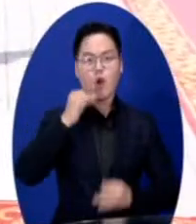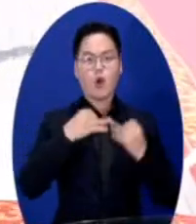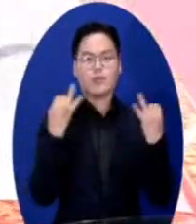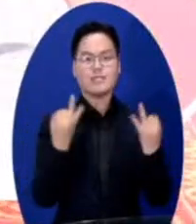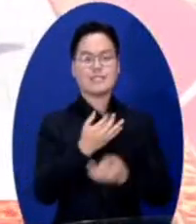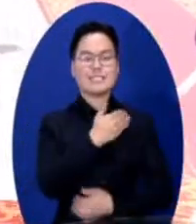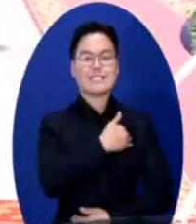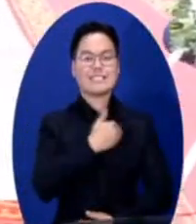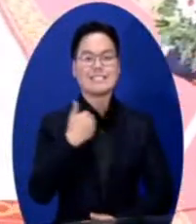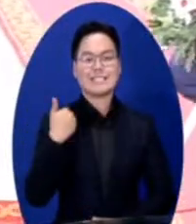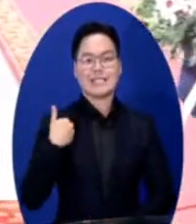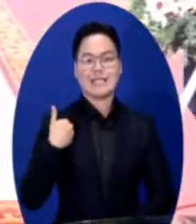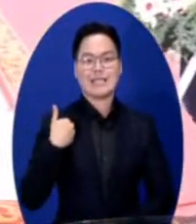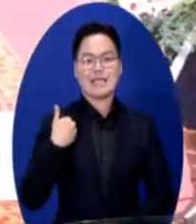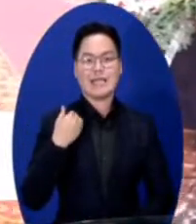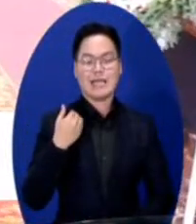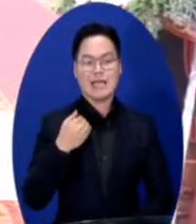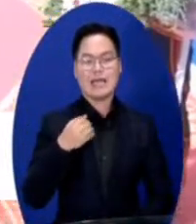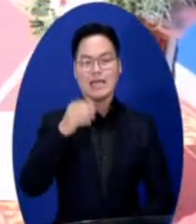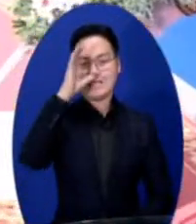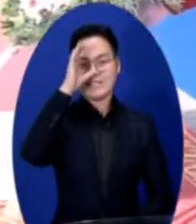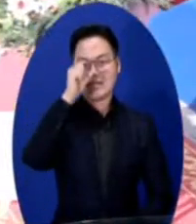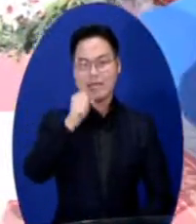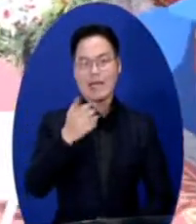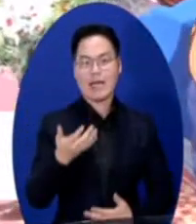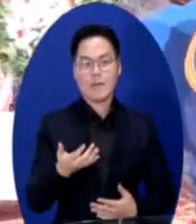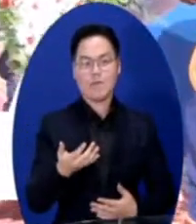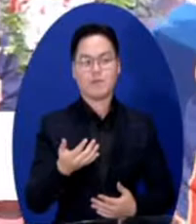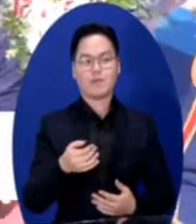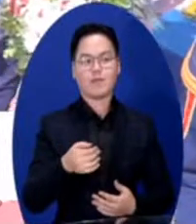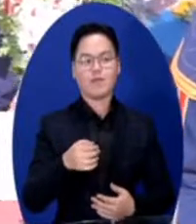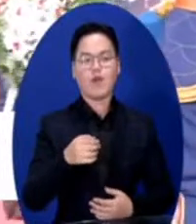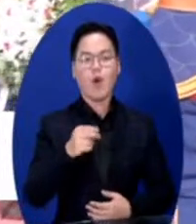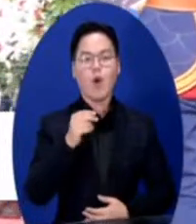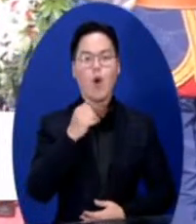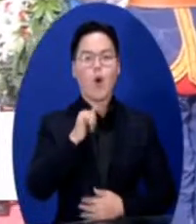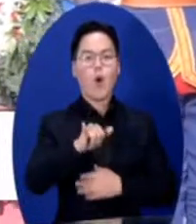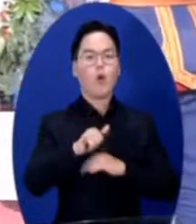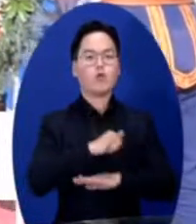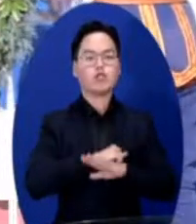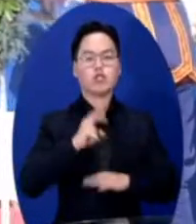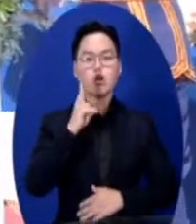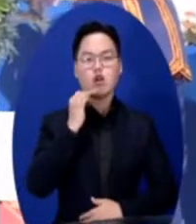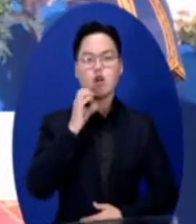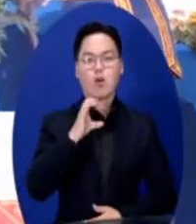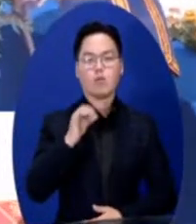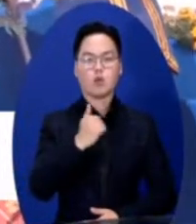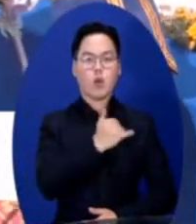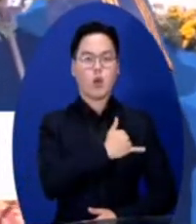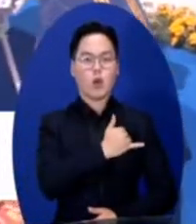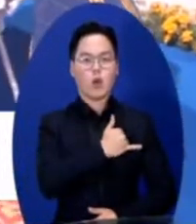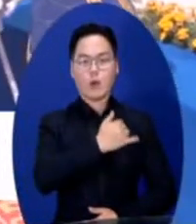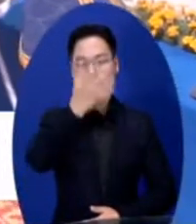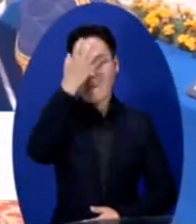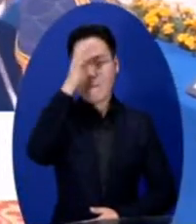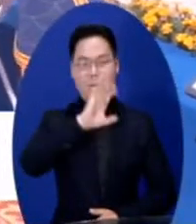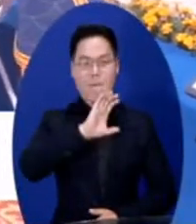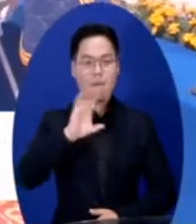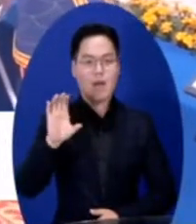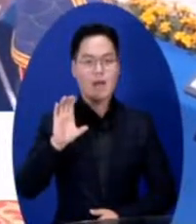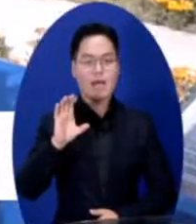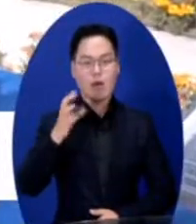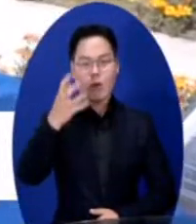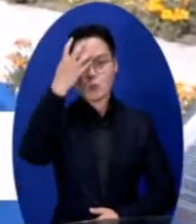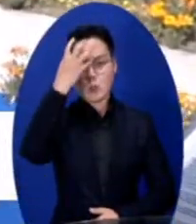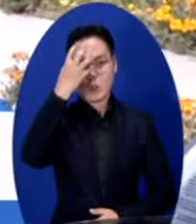дарга Занданчтар одоо мөн цагаатх ажлыг удирдан зохион байгуулах улсын комиссийн удирдлага болон төр захиргааны байгууллагын улсын